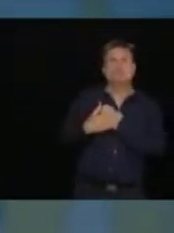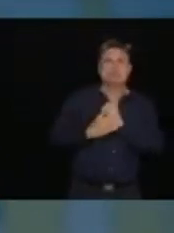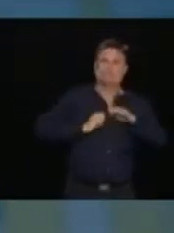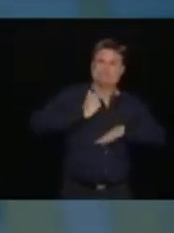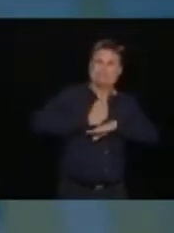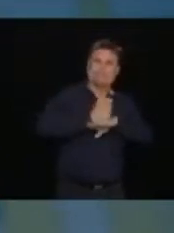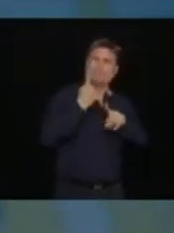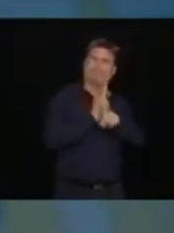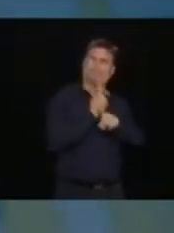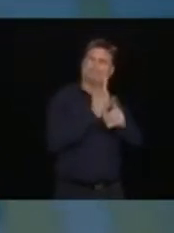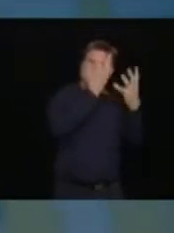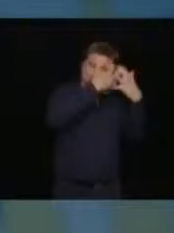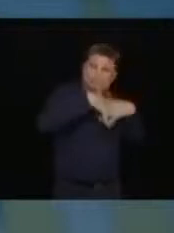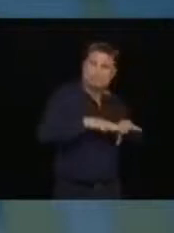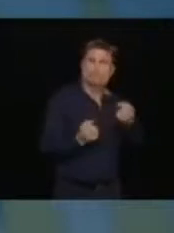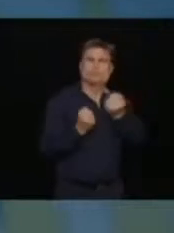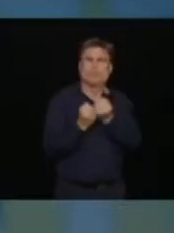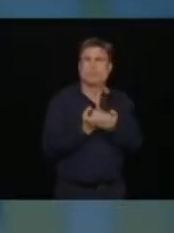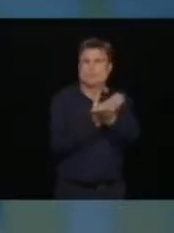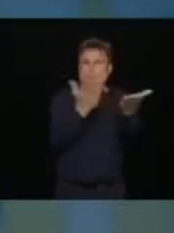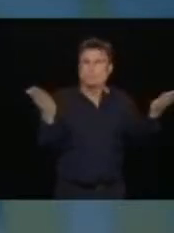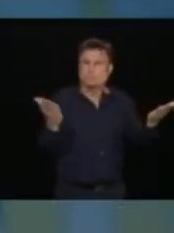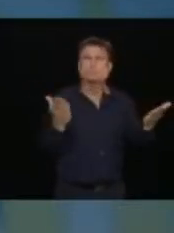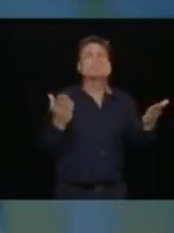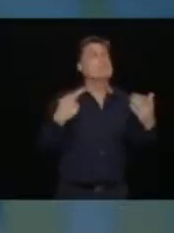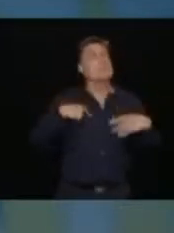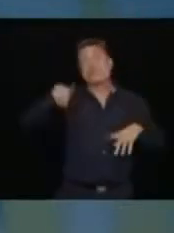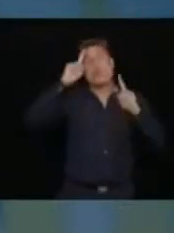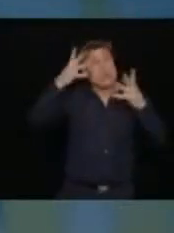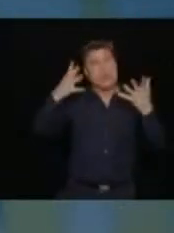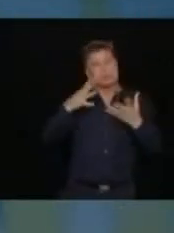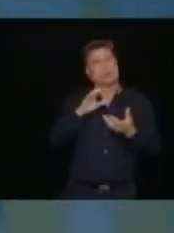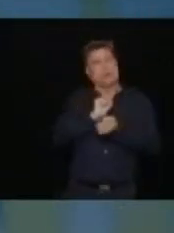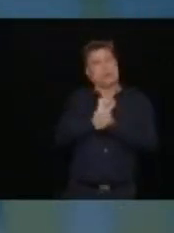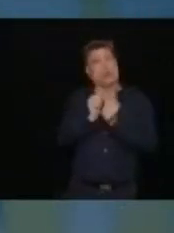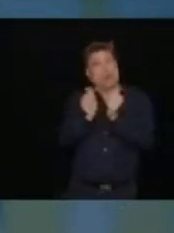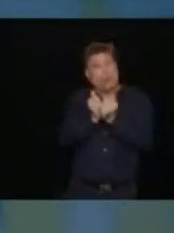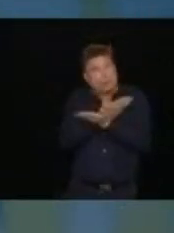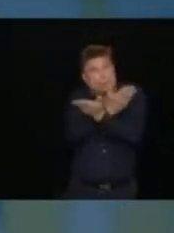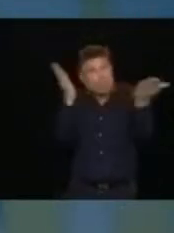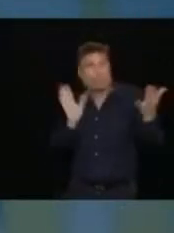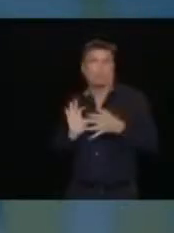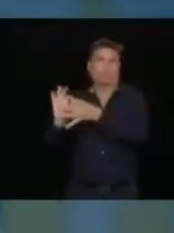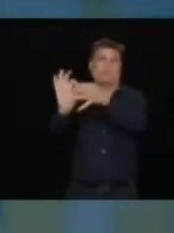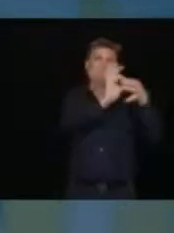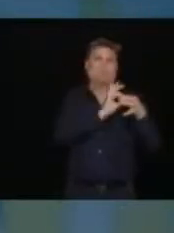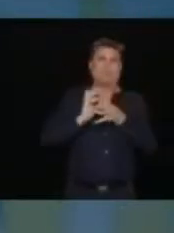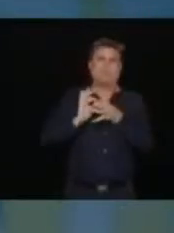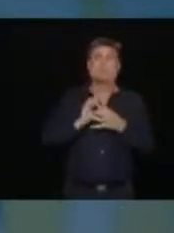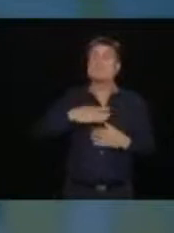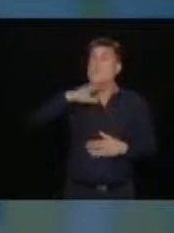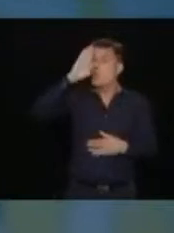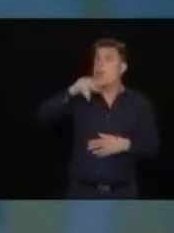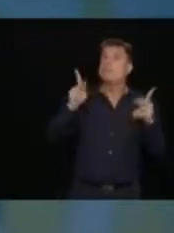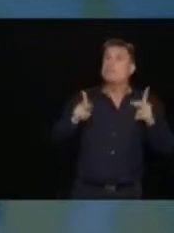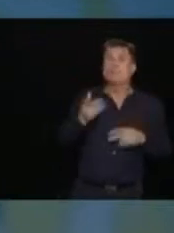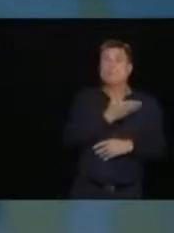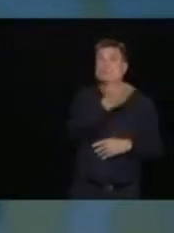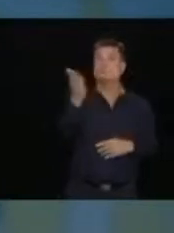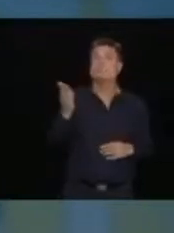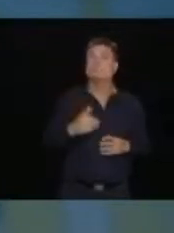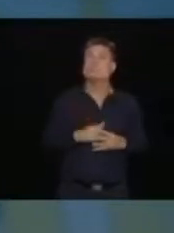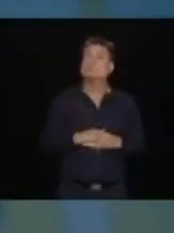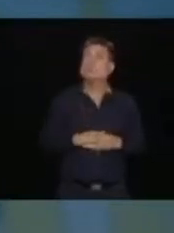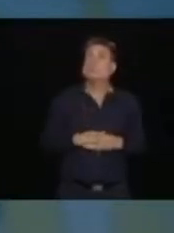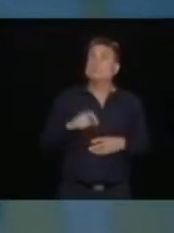的答卷来指导我们接下来的进一步的政策调整。 and connect with our loved ones, and the